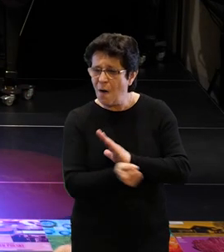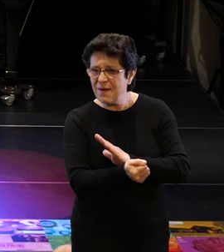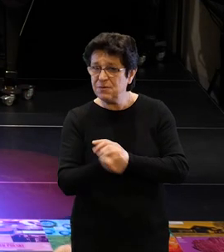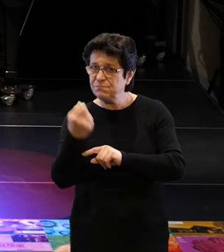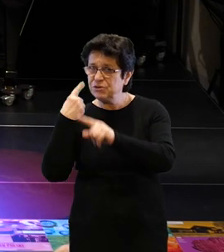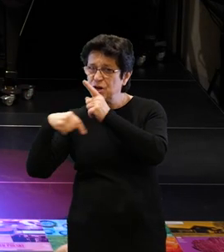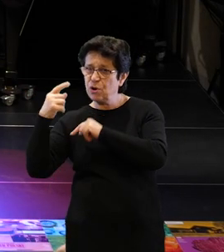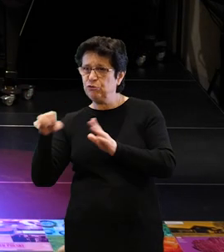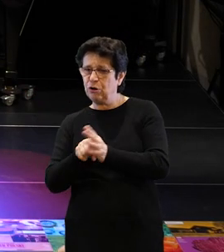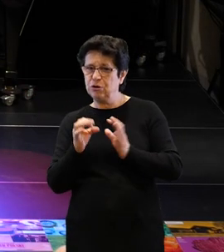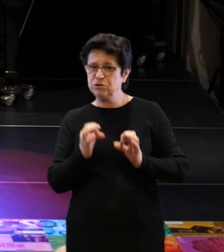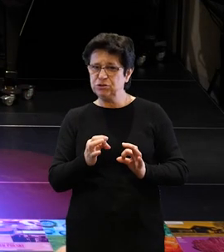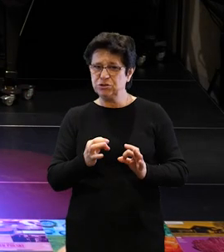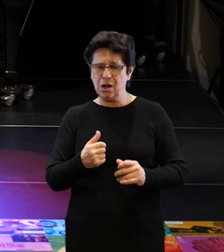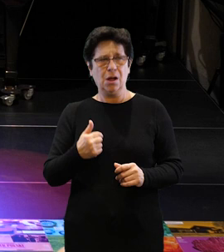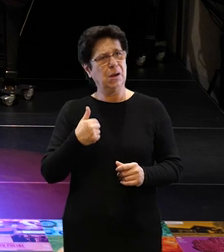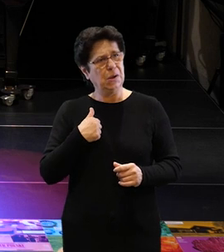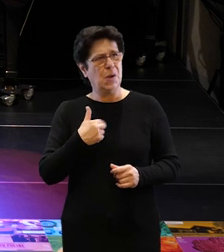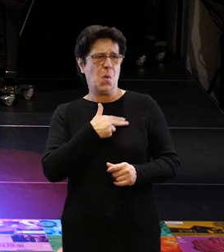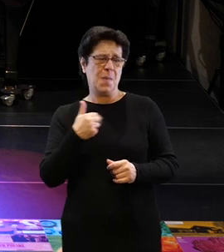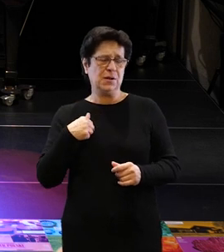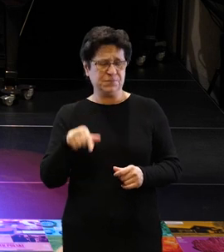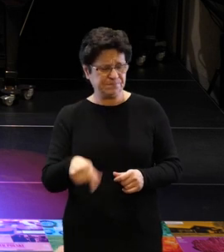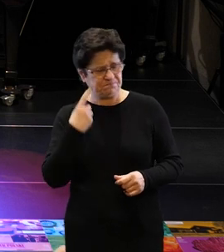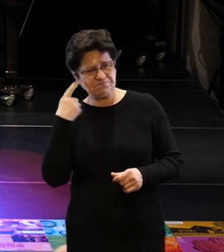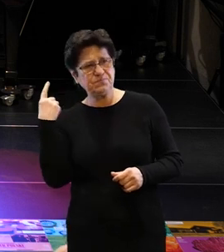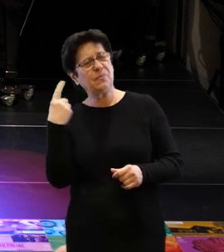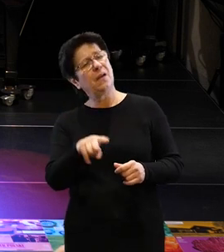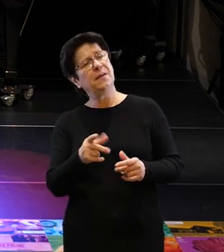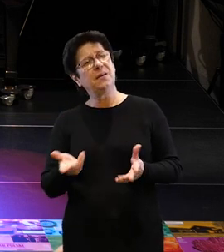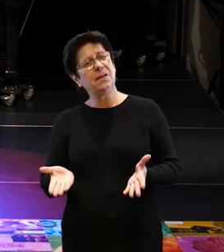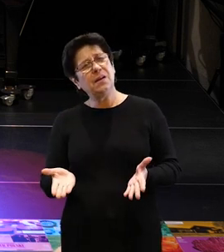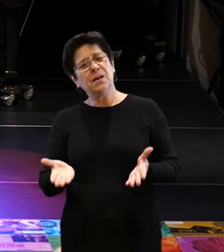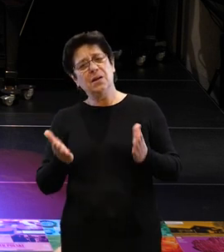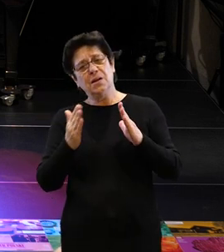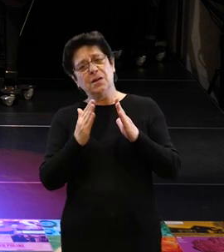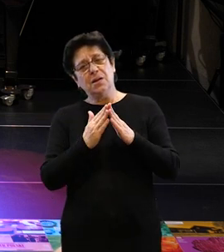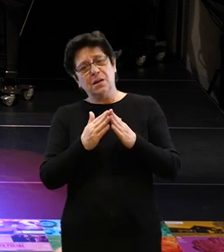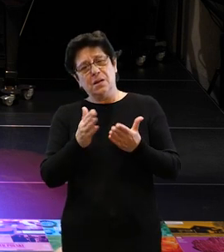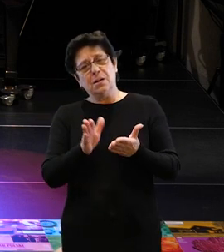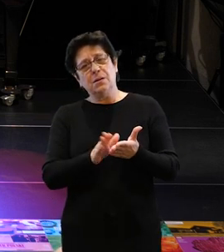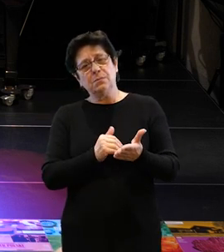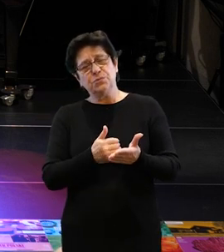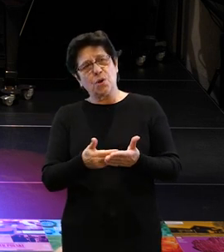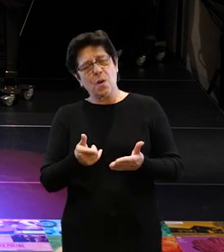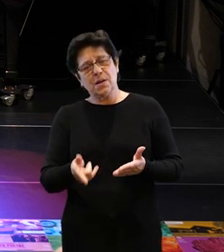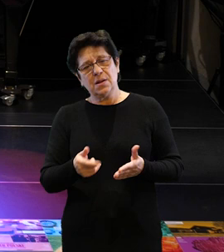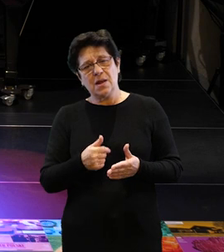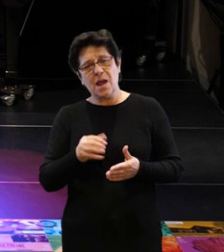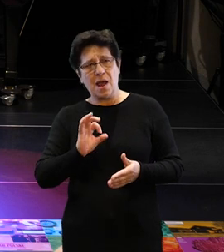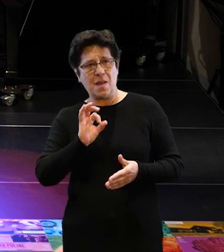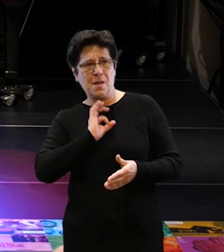czasów u nas to jest tak bardzo często że jakiś budynek jak to się może przykładem być nawet nasze słynne